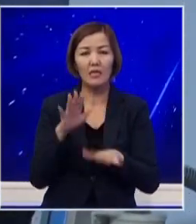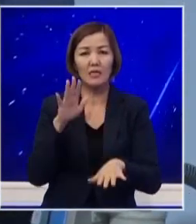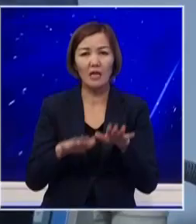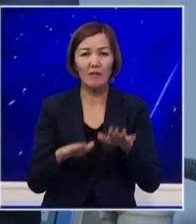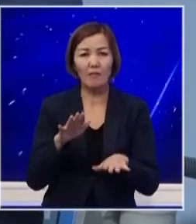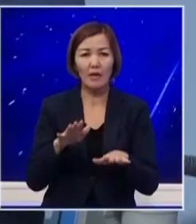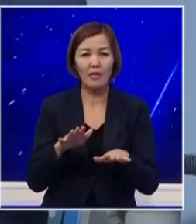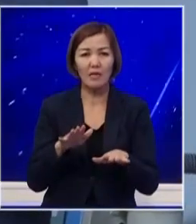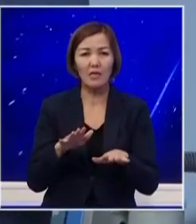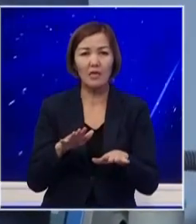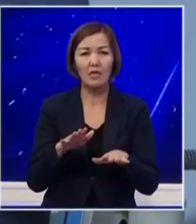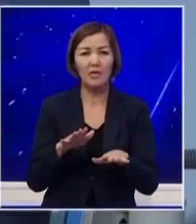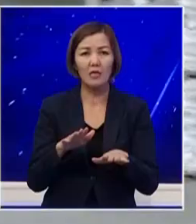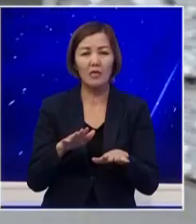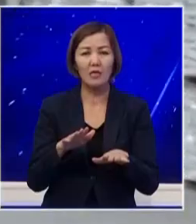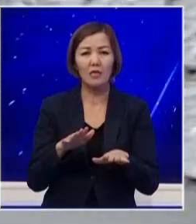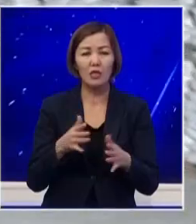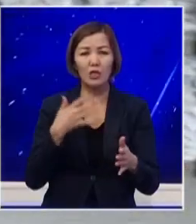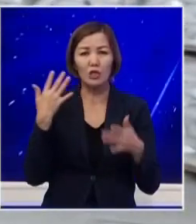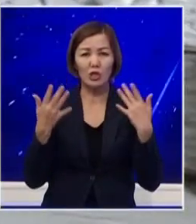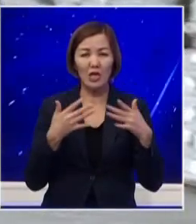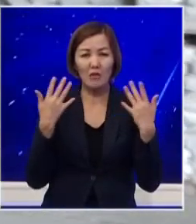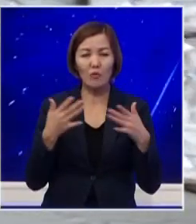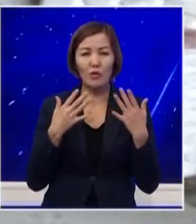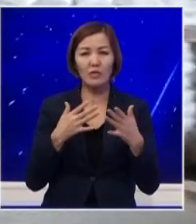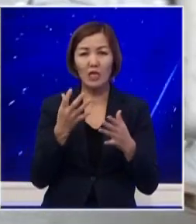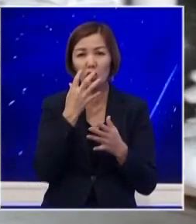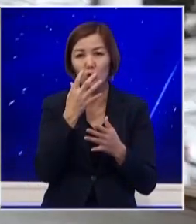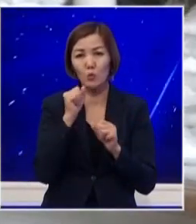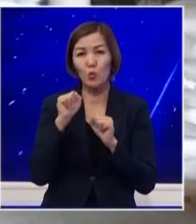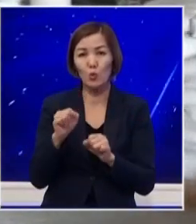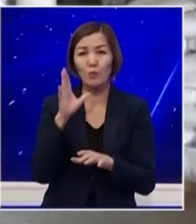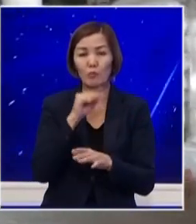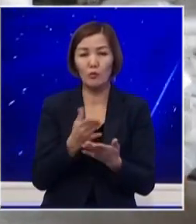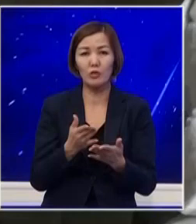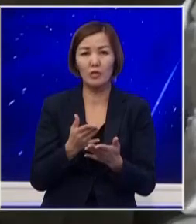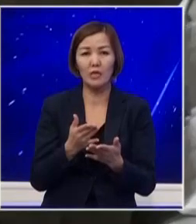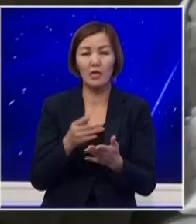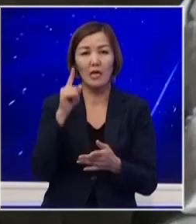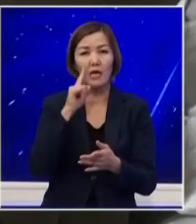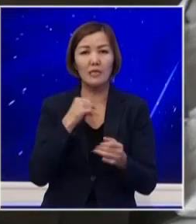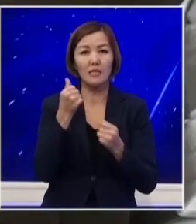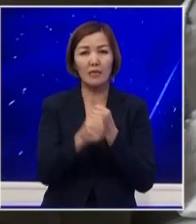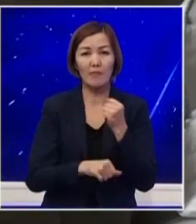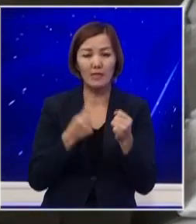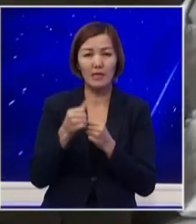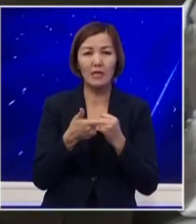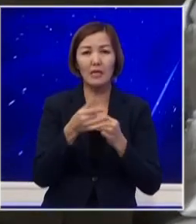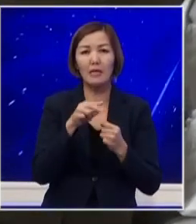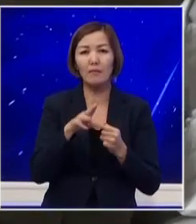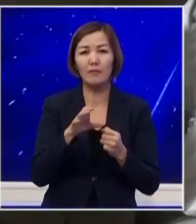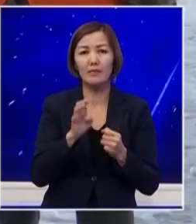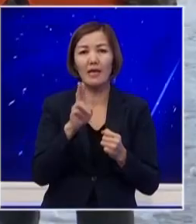жаңағы жылуды жақсы ұстайды. Өнімдерді дайындап шығару үшін отандық шикізат қолданылады. Гипс,